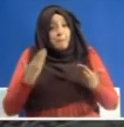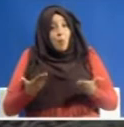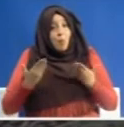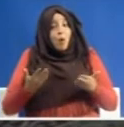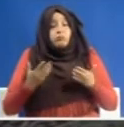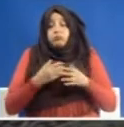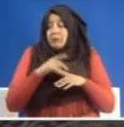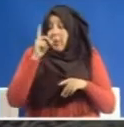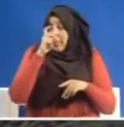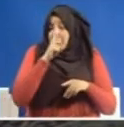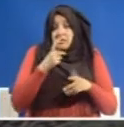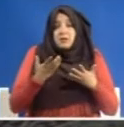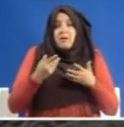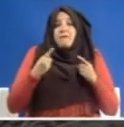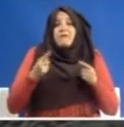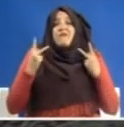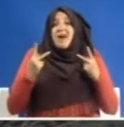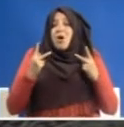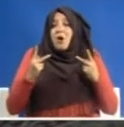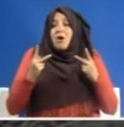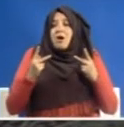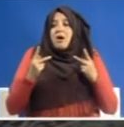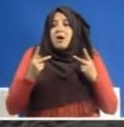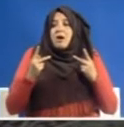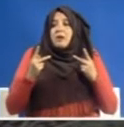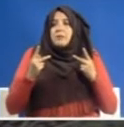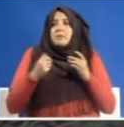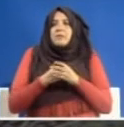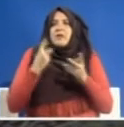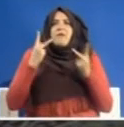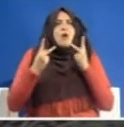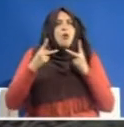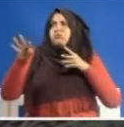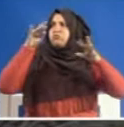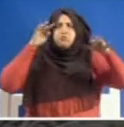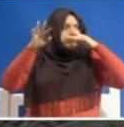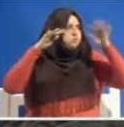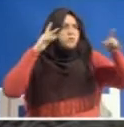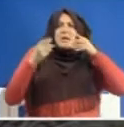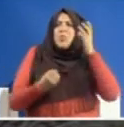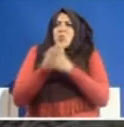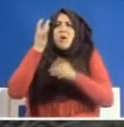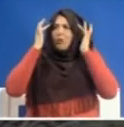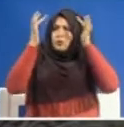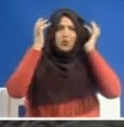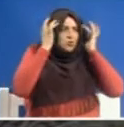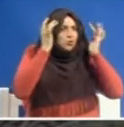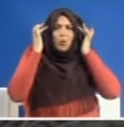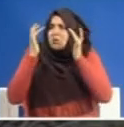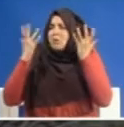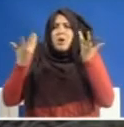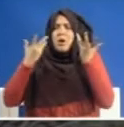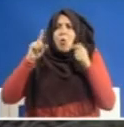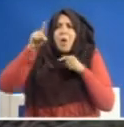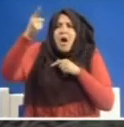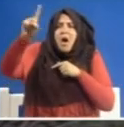هذه القيم التي تهب من هنا ومن هناك، هذه الثقافات التي تأتي من